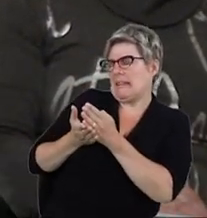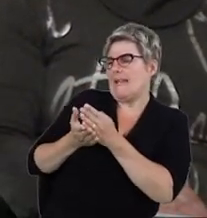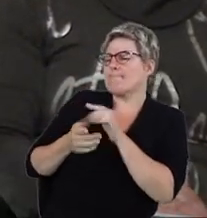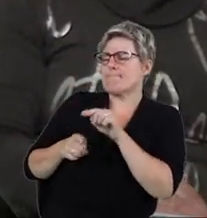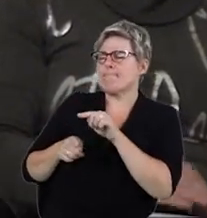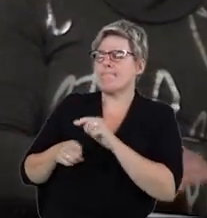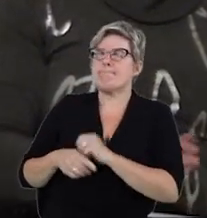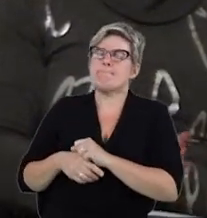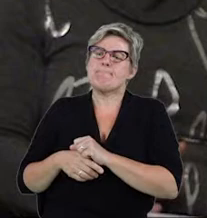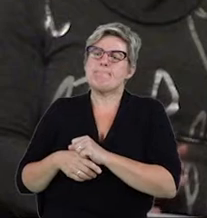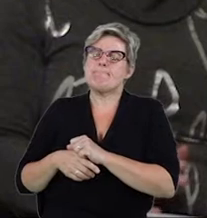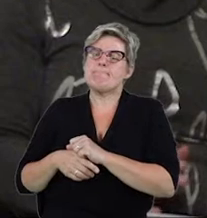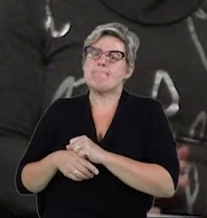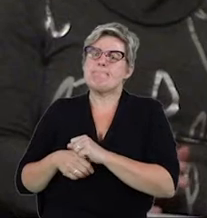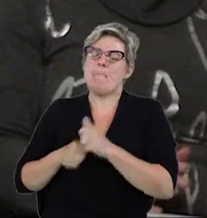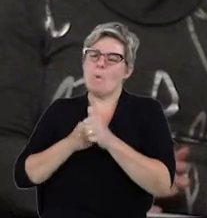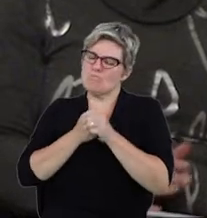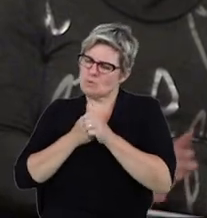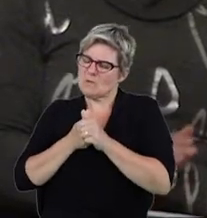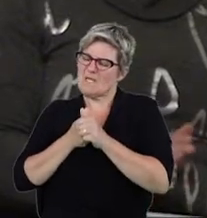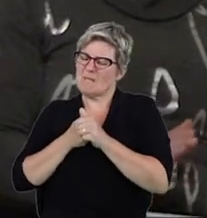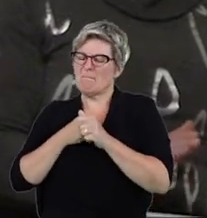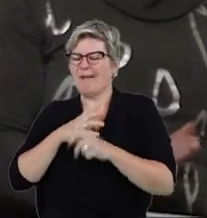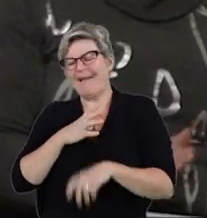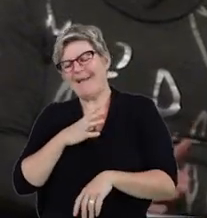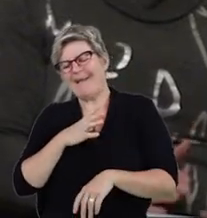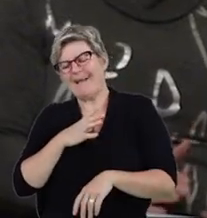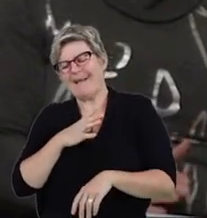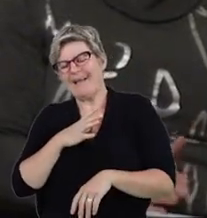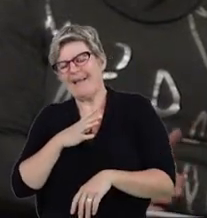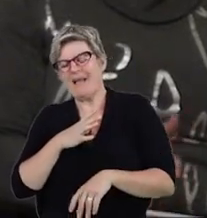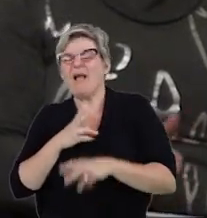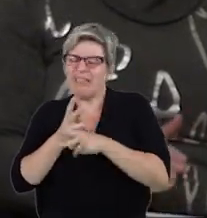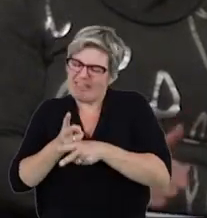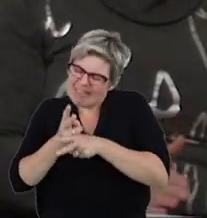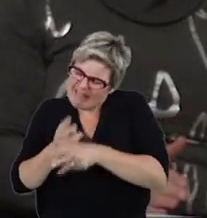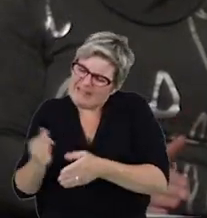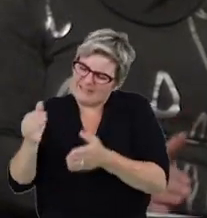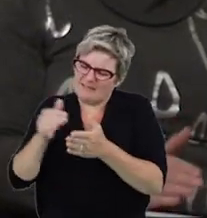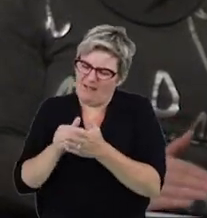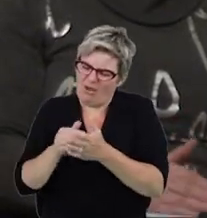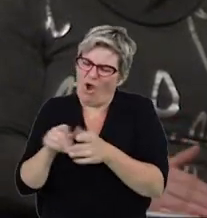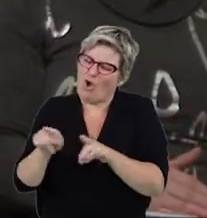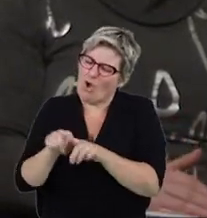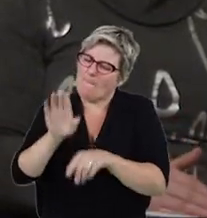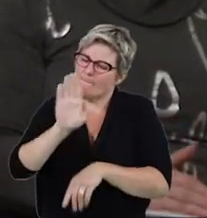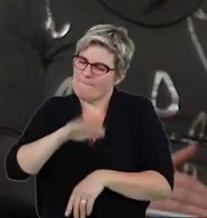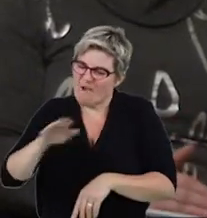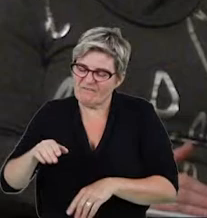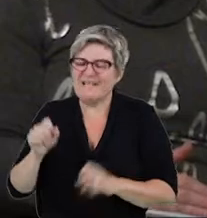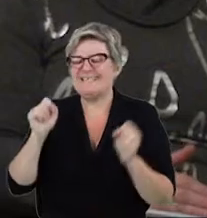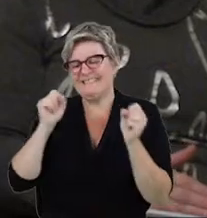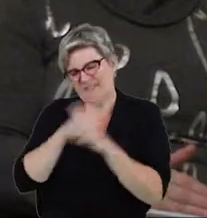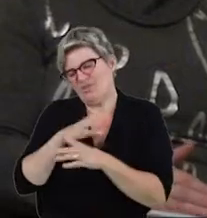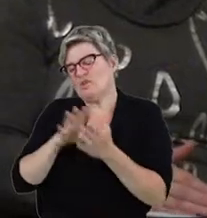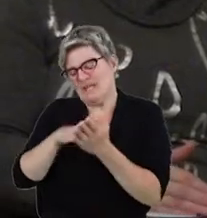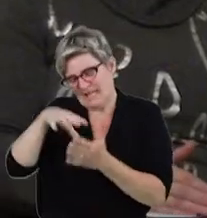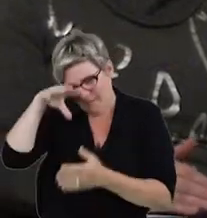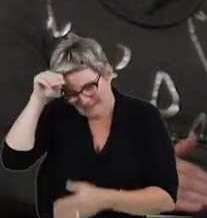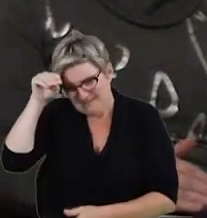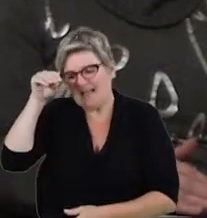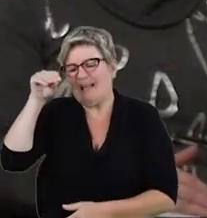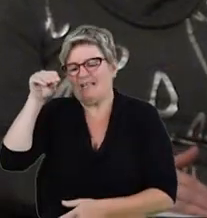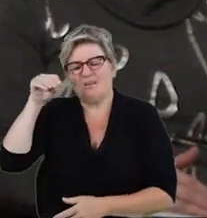la suivait, mais encore une fois, on la traitait comme un enfant qui avait des difficultés d'apprentissage et non